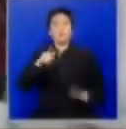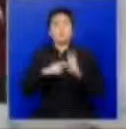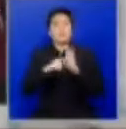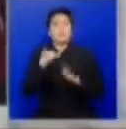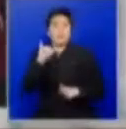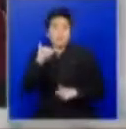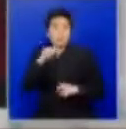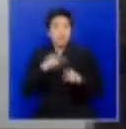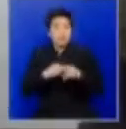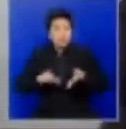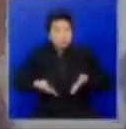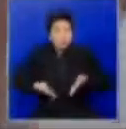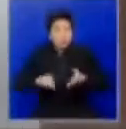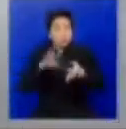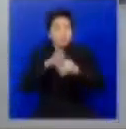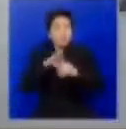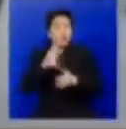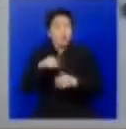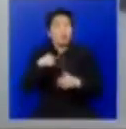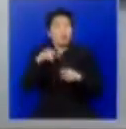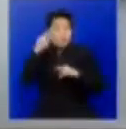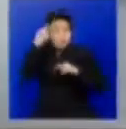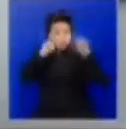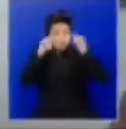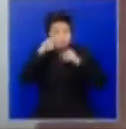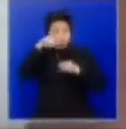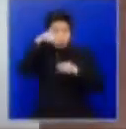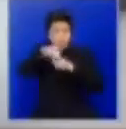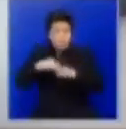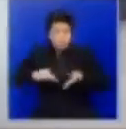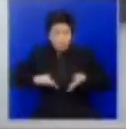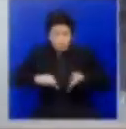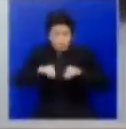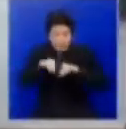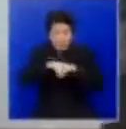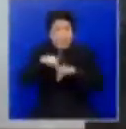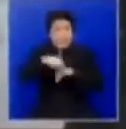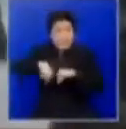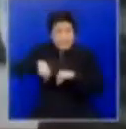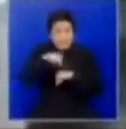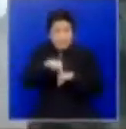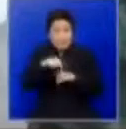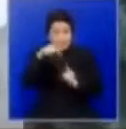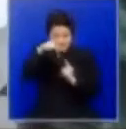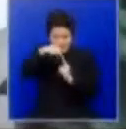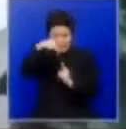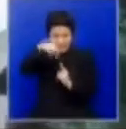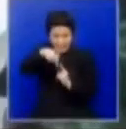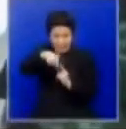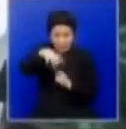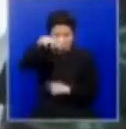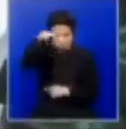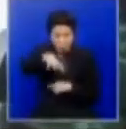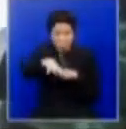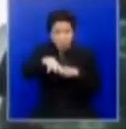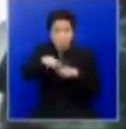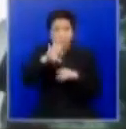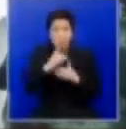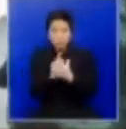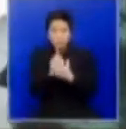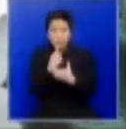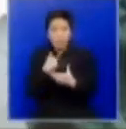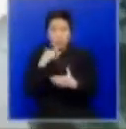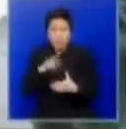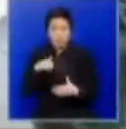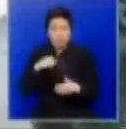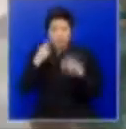8ตำบลยางตาลอำเภอโกรกพระจังหวัดนครสวรรค์นะครับที่ตรงนี้นะฮะทางด้านของตัวแทนผู้ตรว